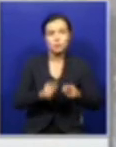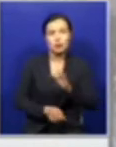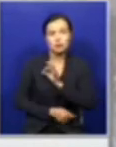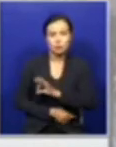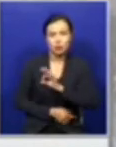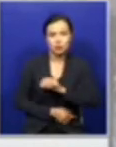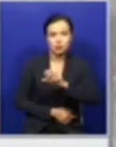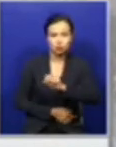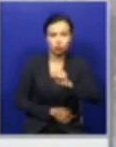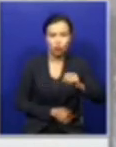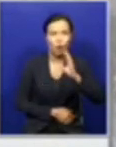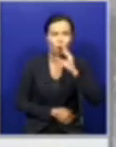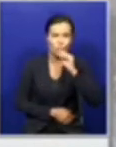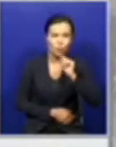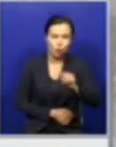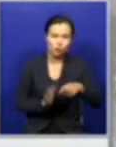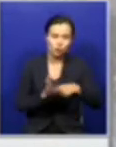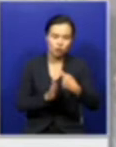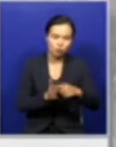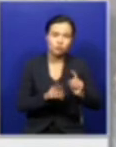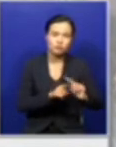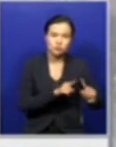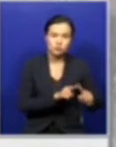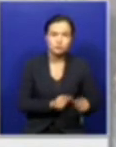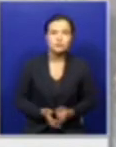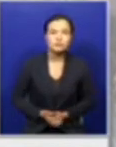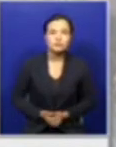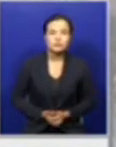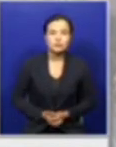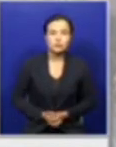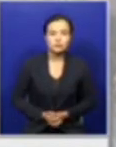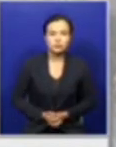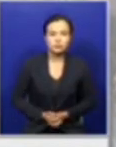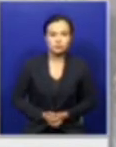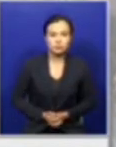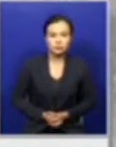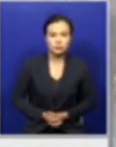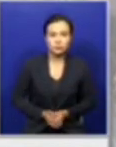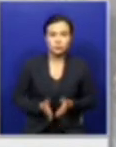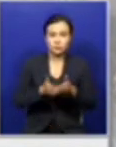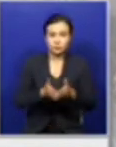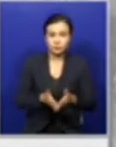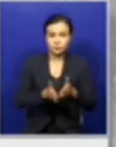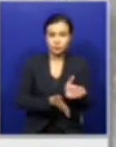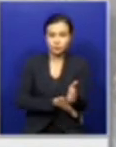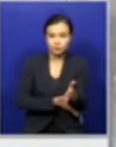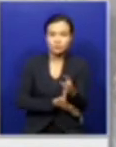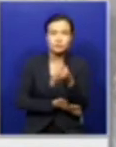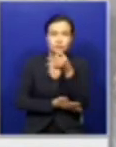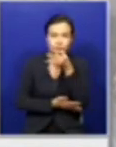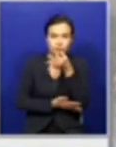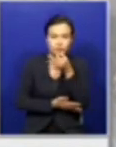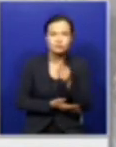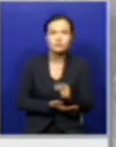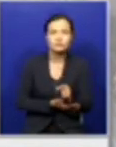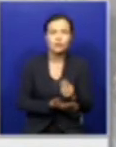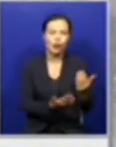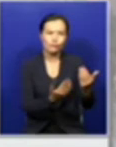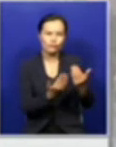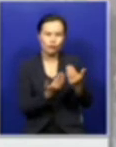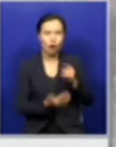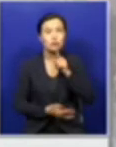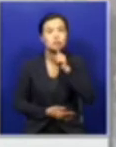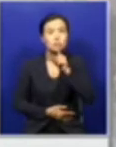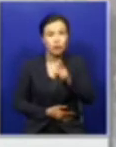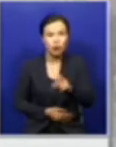รได้พูดถึงตามเหตุผลดังกล่าวนะครับชาวประมงครับรัฐบาลครับชาวประมงเขาฝากถามว่า